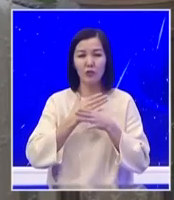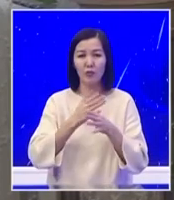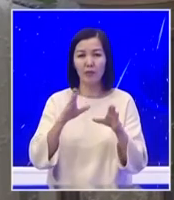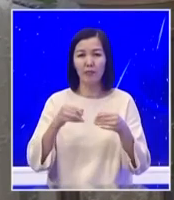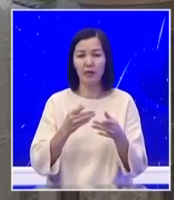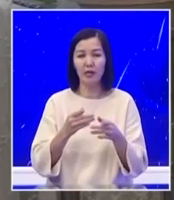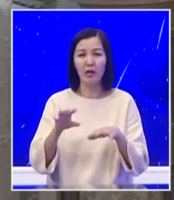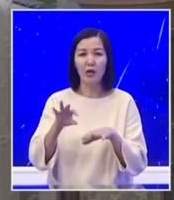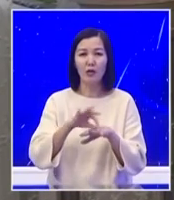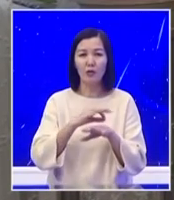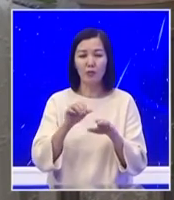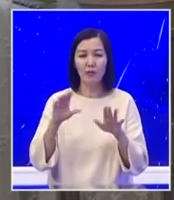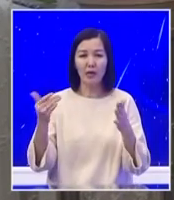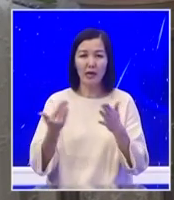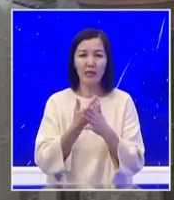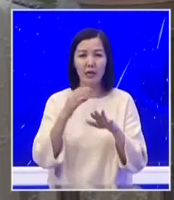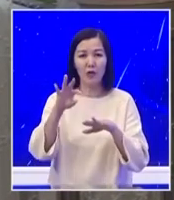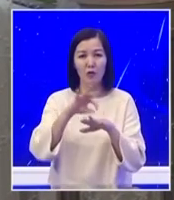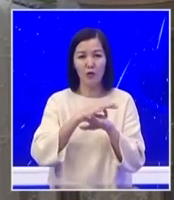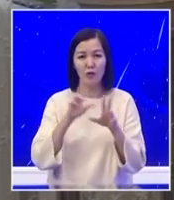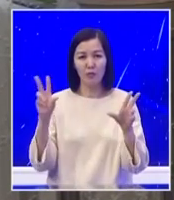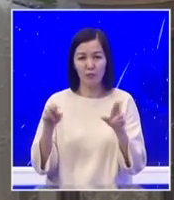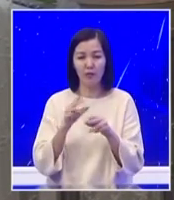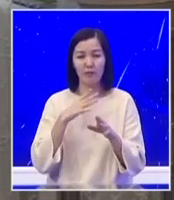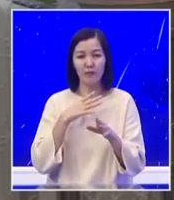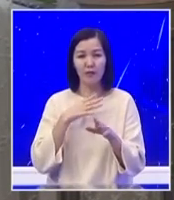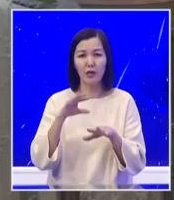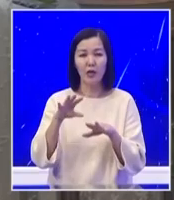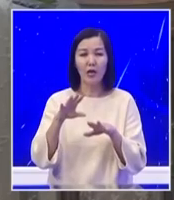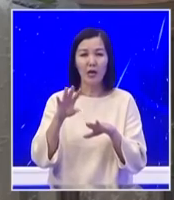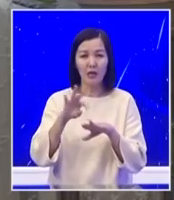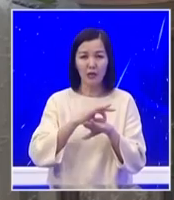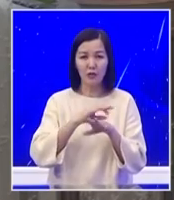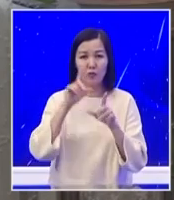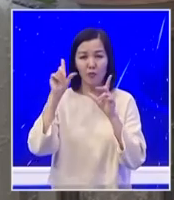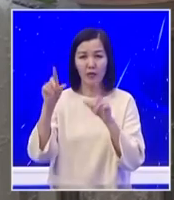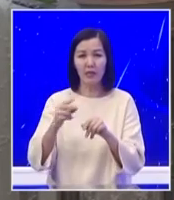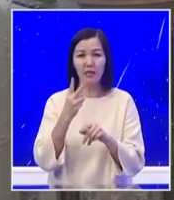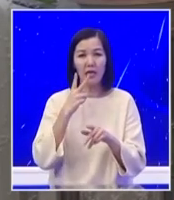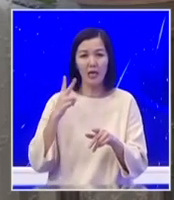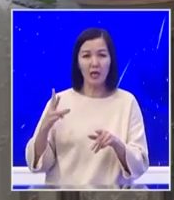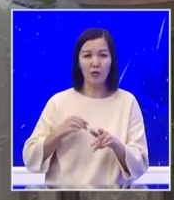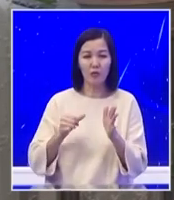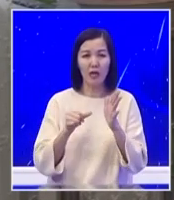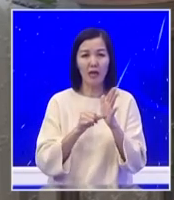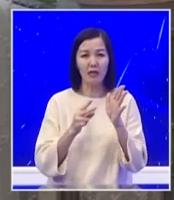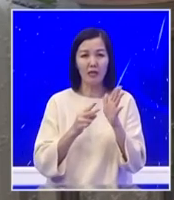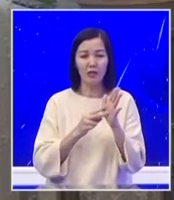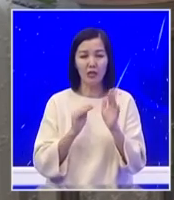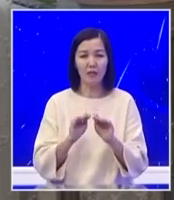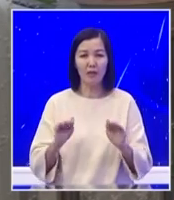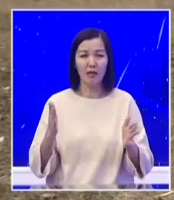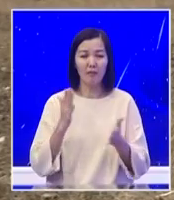біз жолдасымызбен қайта үйленеміз деп уәде бердік. Күйім қазір іссапарда, екі қызымыздан 6 жиен сүйіп